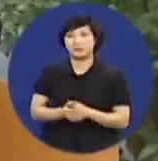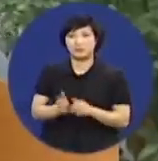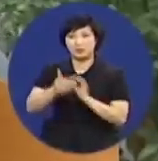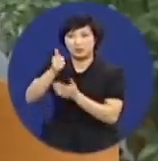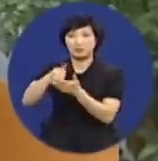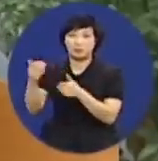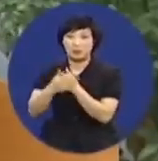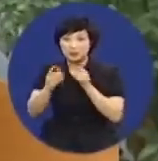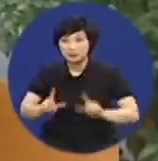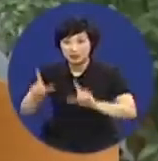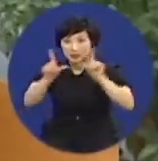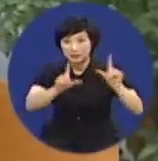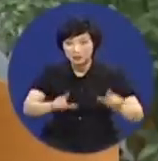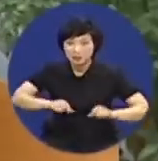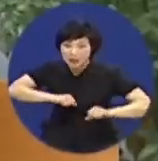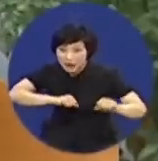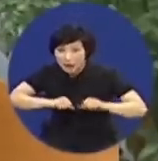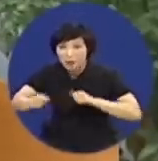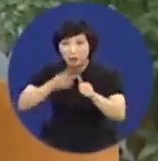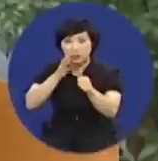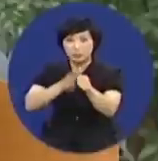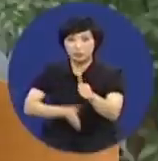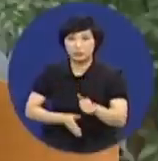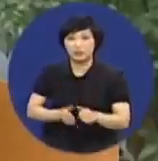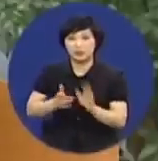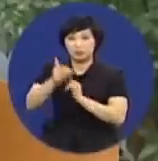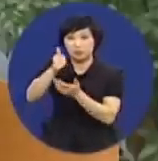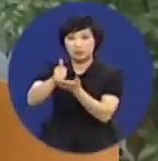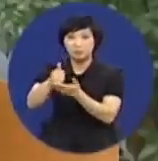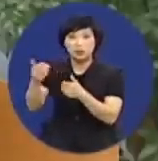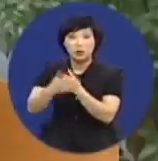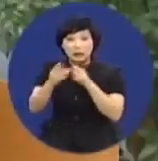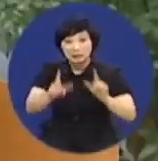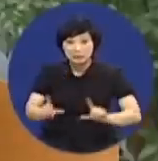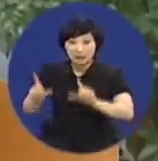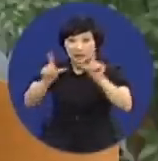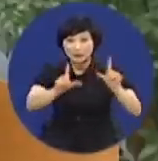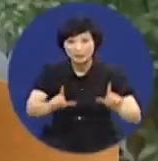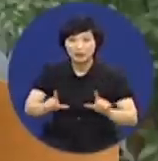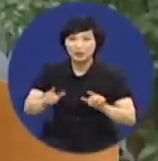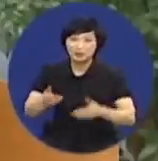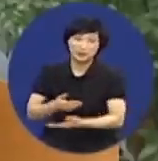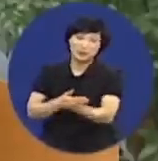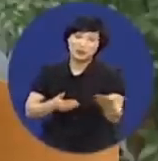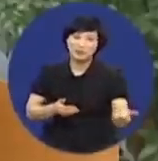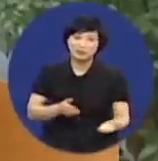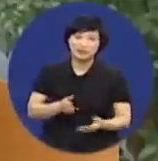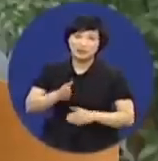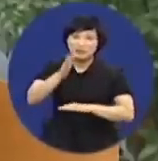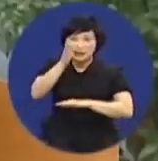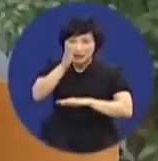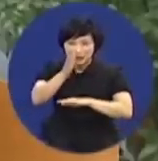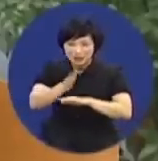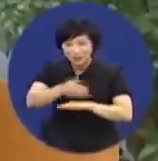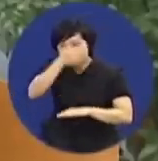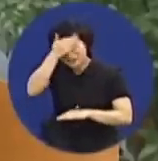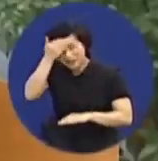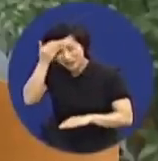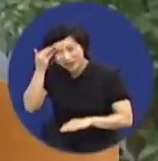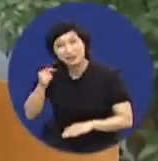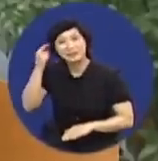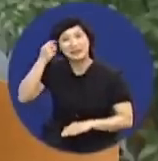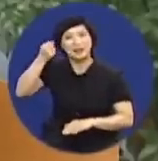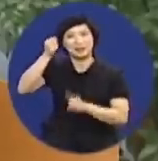イエス様と共に生きようとしなければなりません。イエスに出会って私が生きる